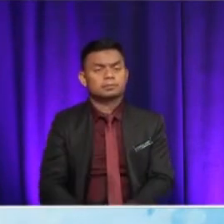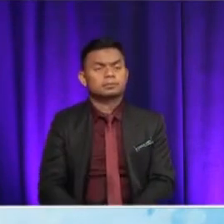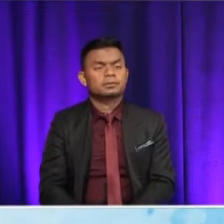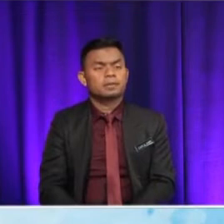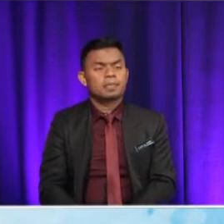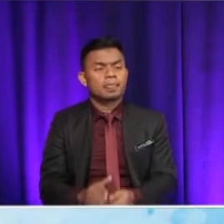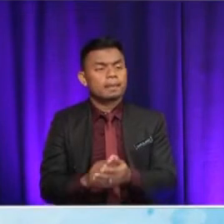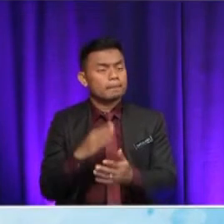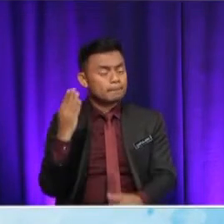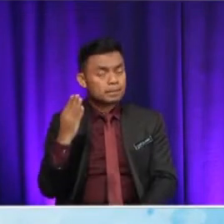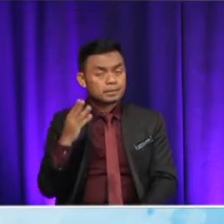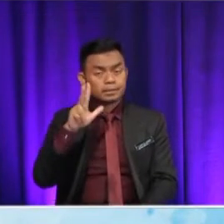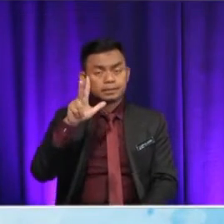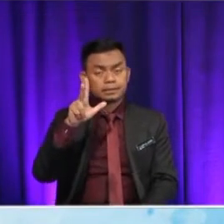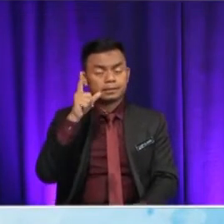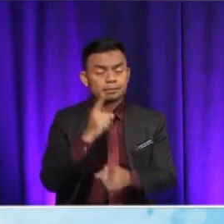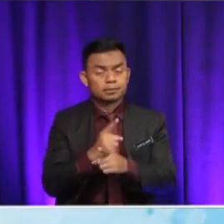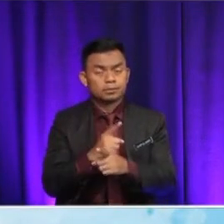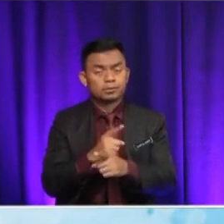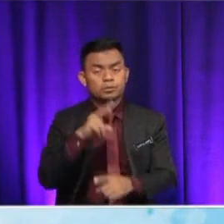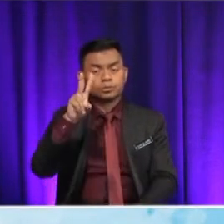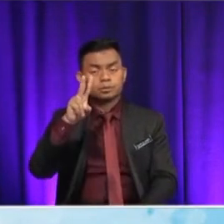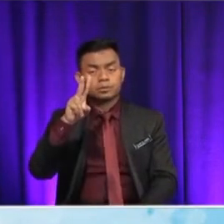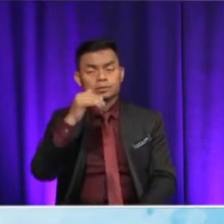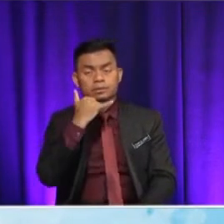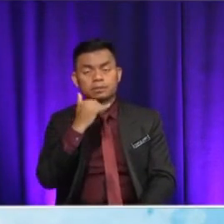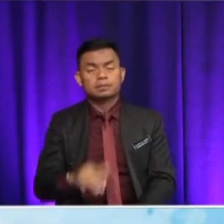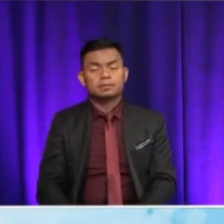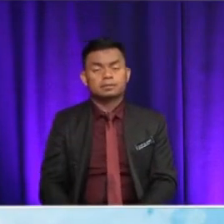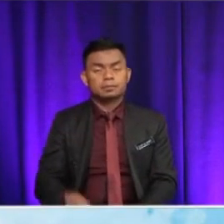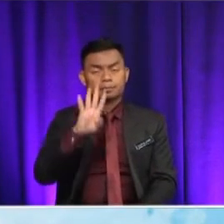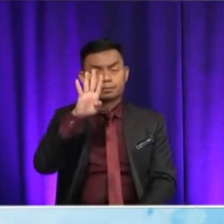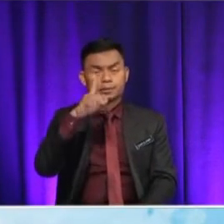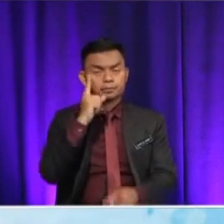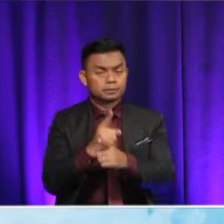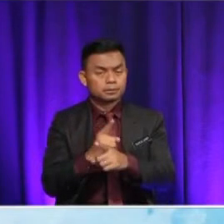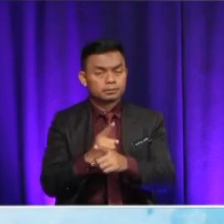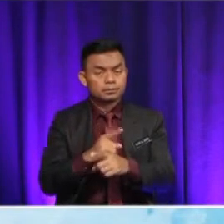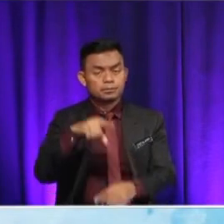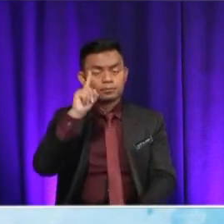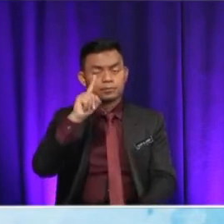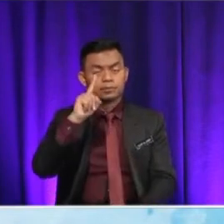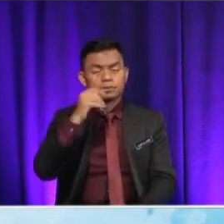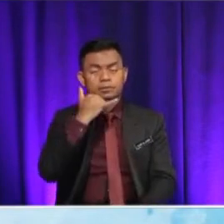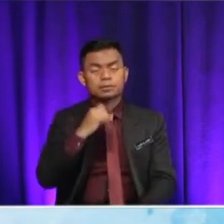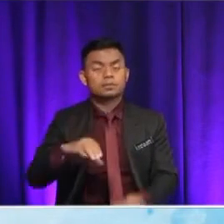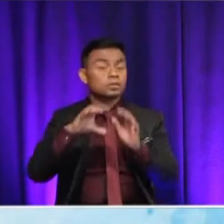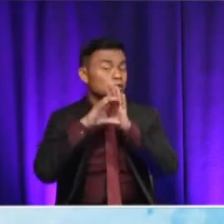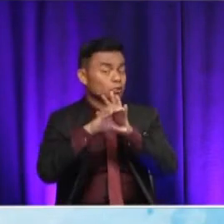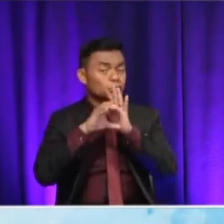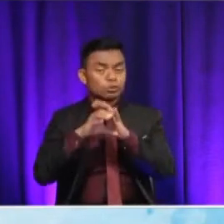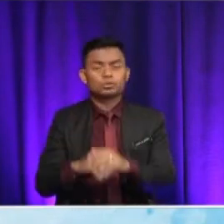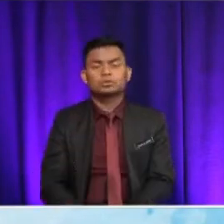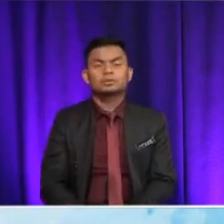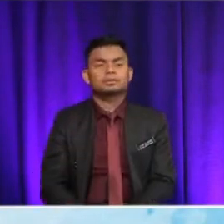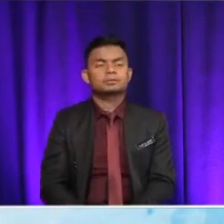3 betul 2 salah, 4 betul 1 salah. Okey Okey. Okey, contoh kat sini jenis dalam lukisan